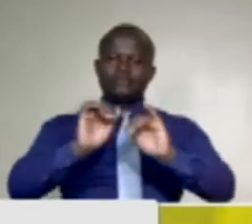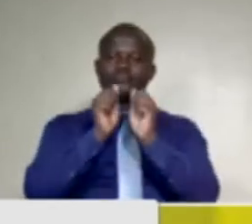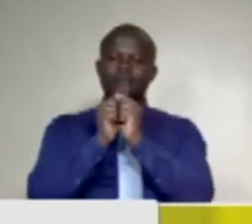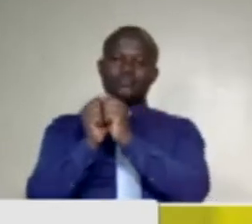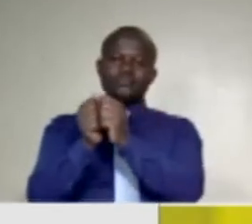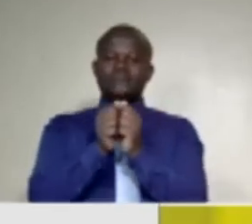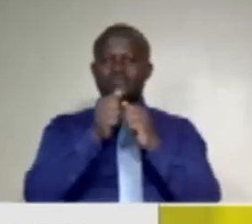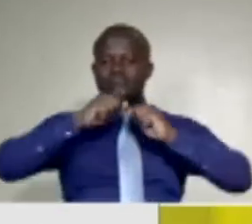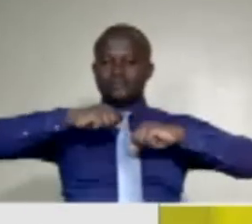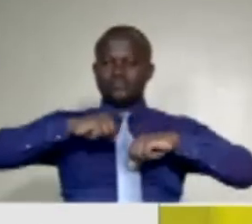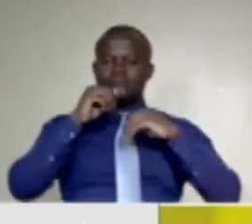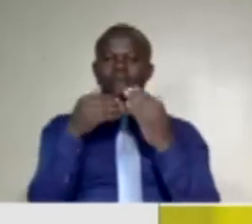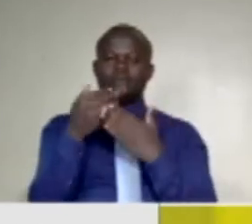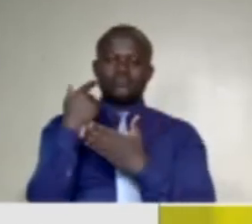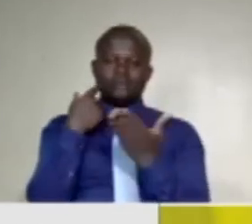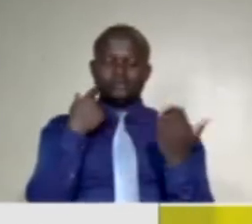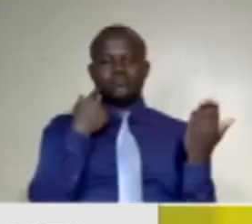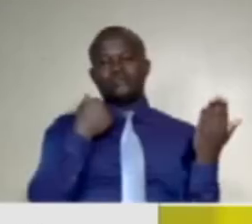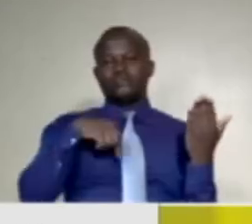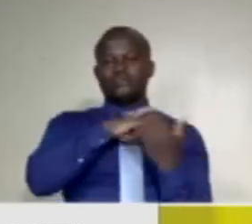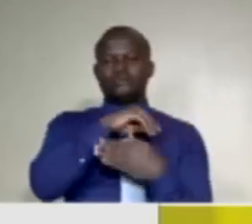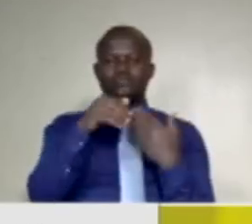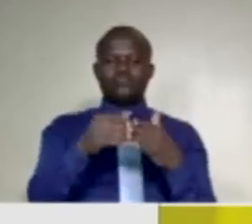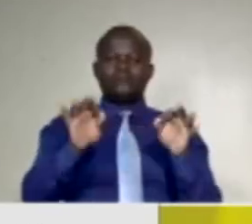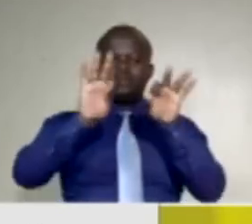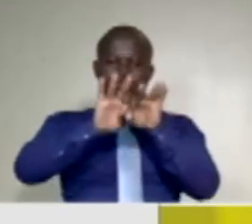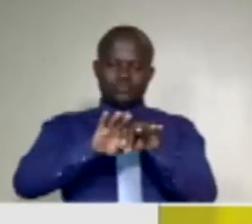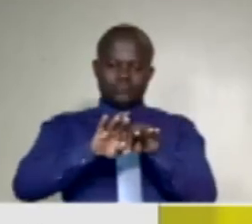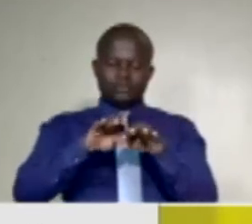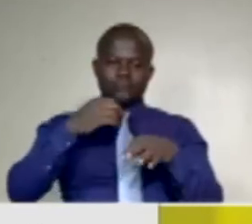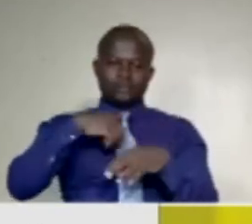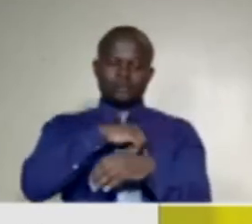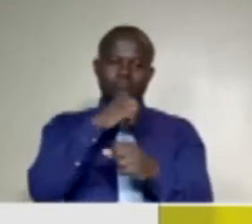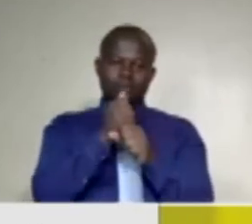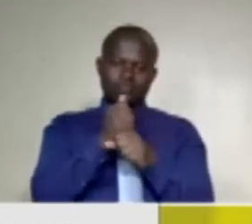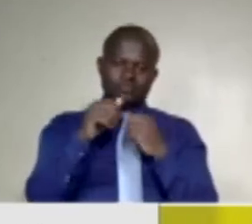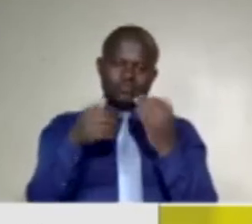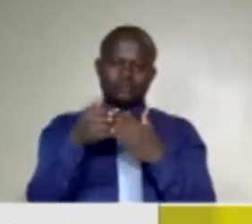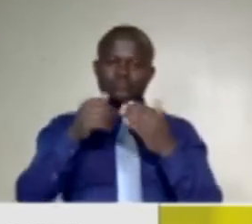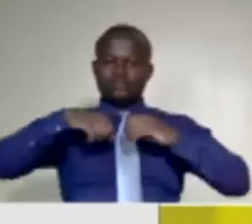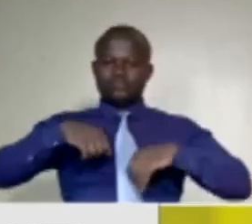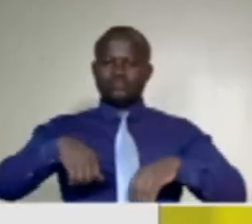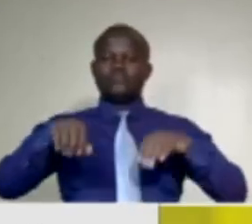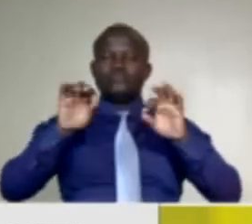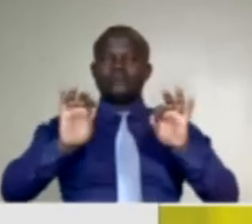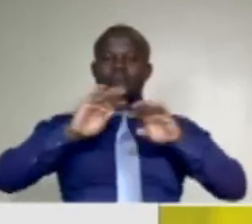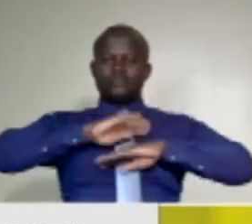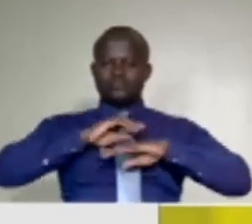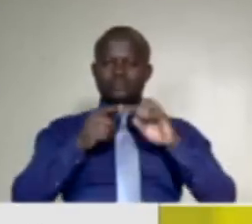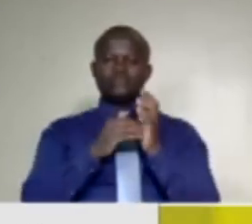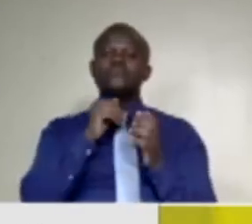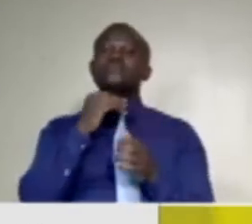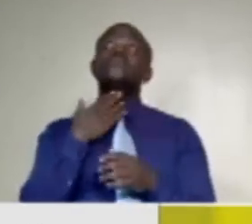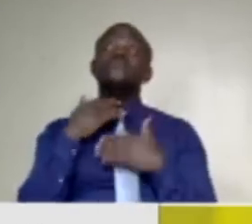bikorwa ry'amasezerano birihutirwa cyane twasinye amasezerano ahagije kandi ntitwifuza ko